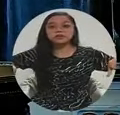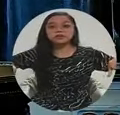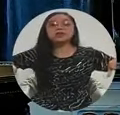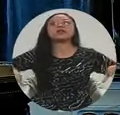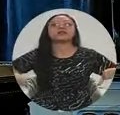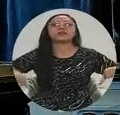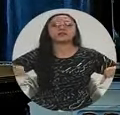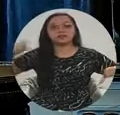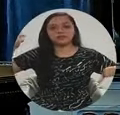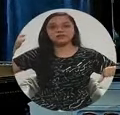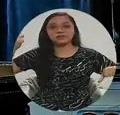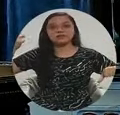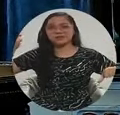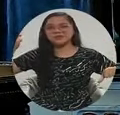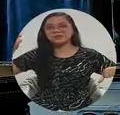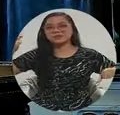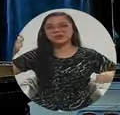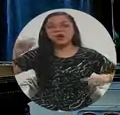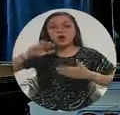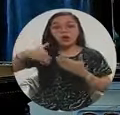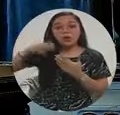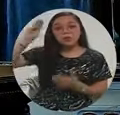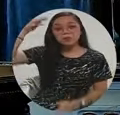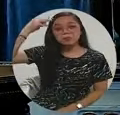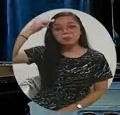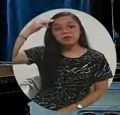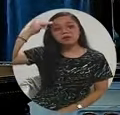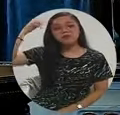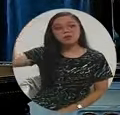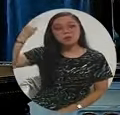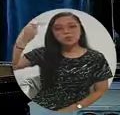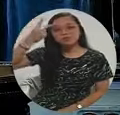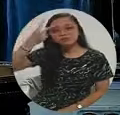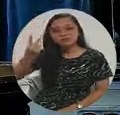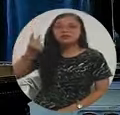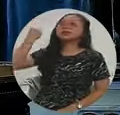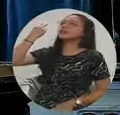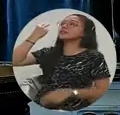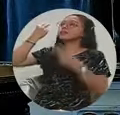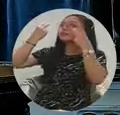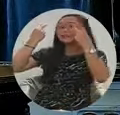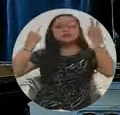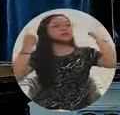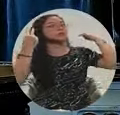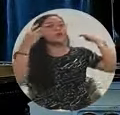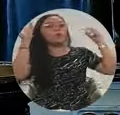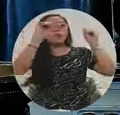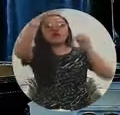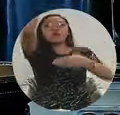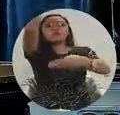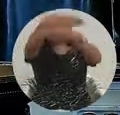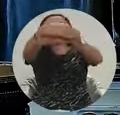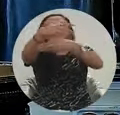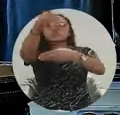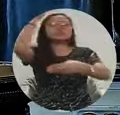What does it mean? If your mind is always in the past, you cannot do anything for the future.